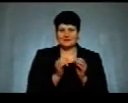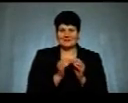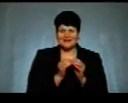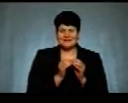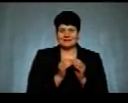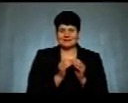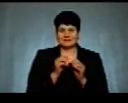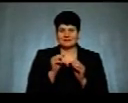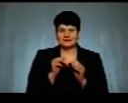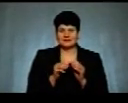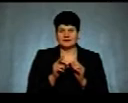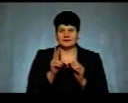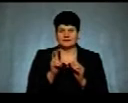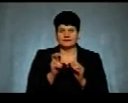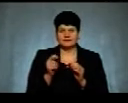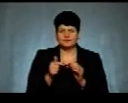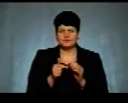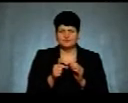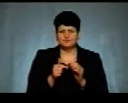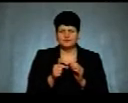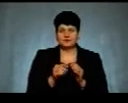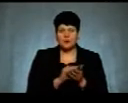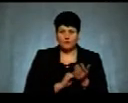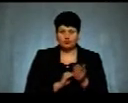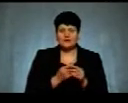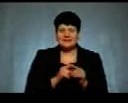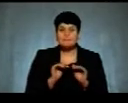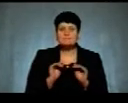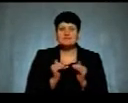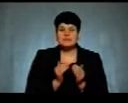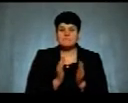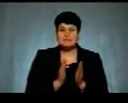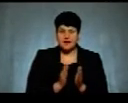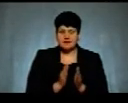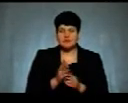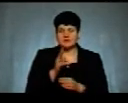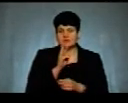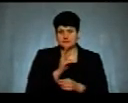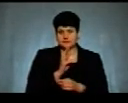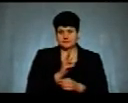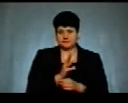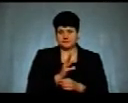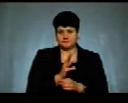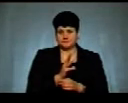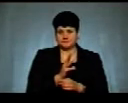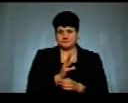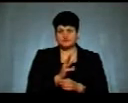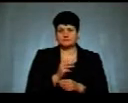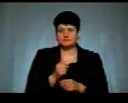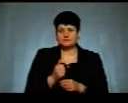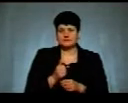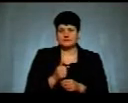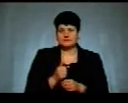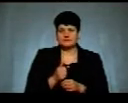10 200 гривень. Повторюю, це мінімальна заробітна плата